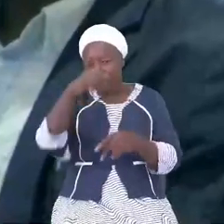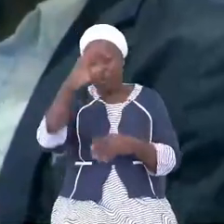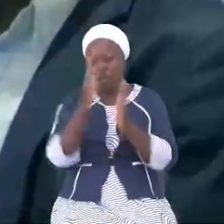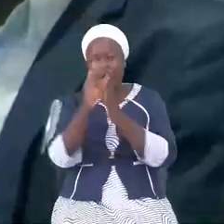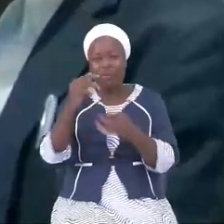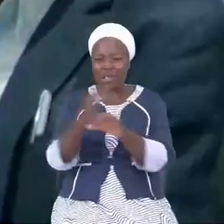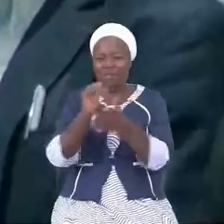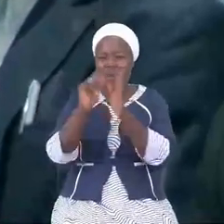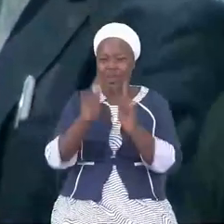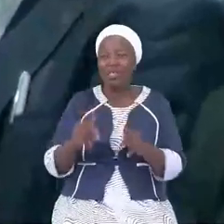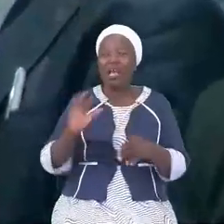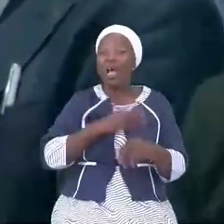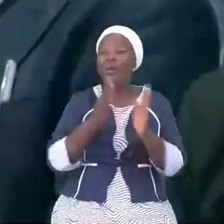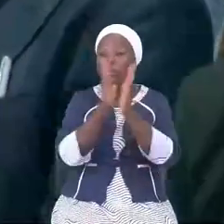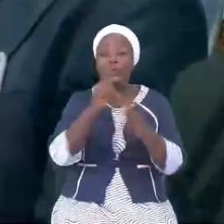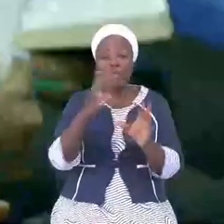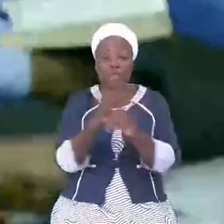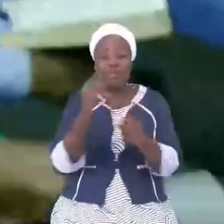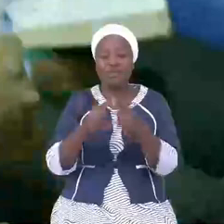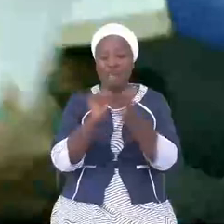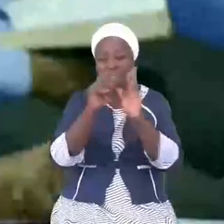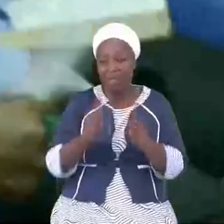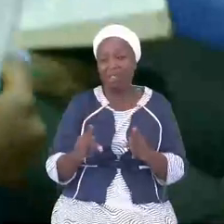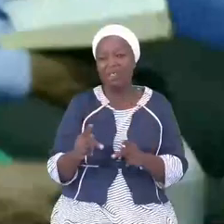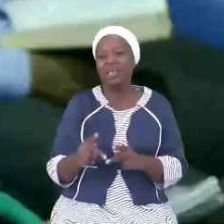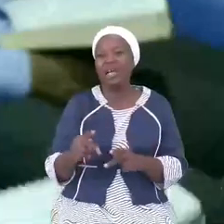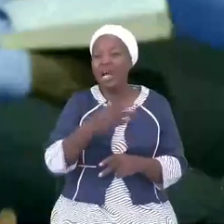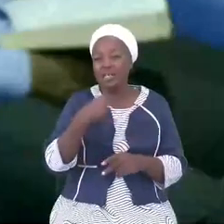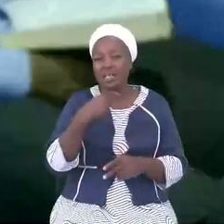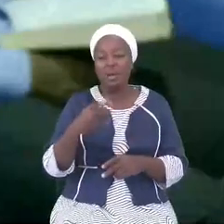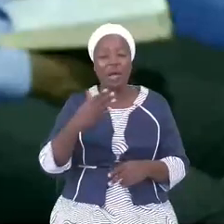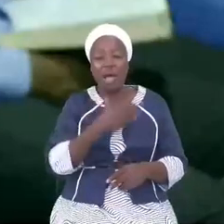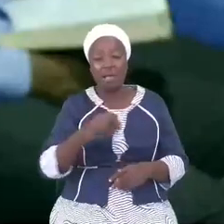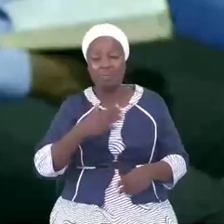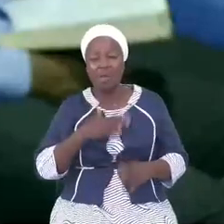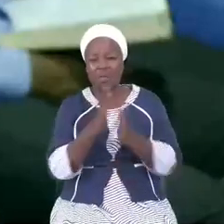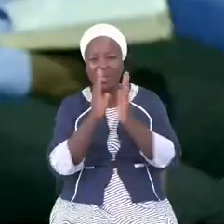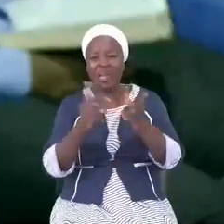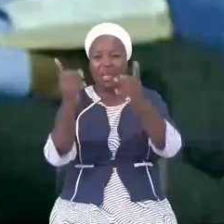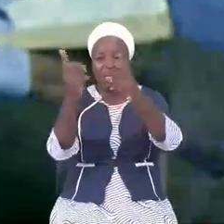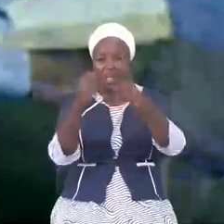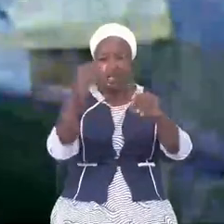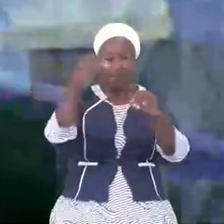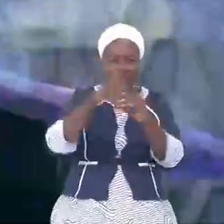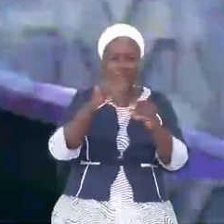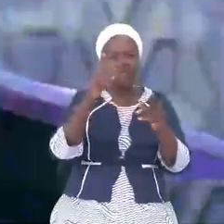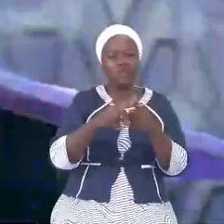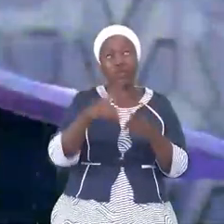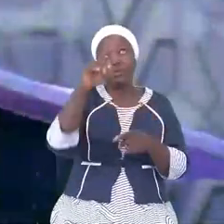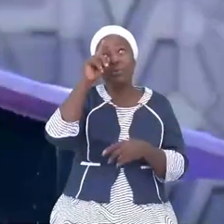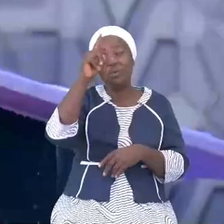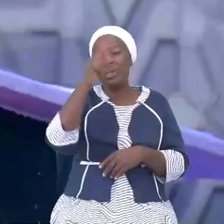soir vont l'atteindre. Et ma prière lui est parvenue. Est parvenue jusqu'à